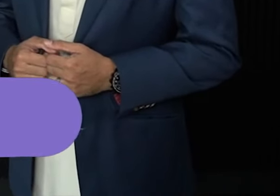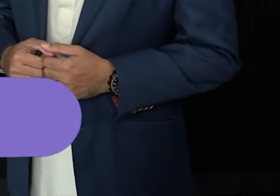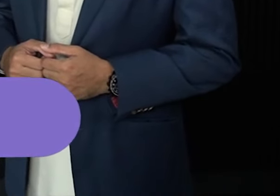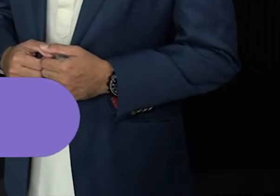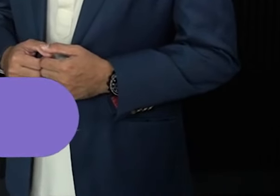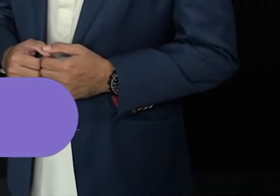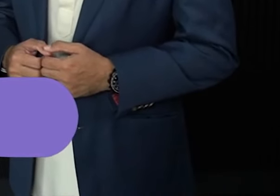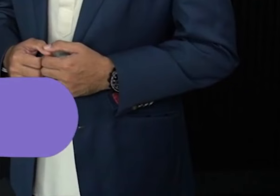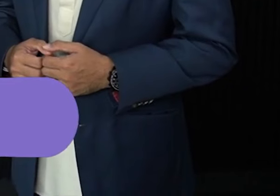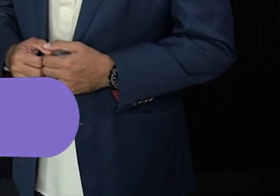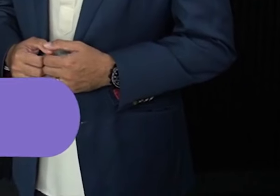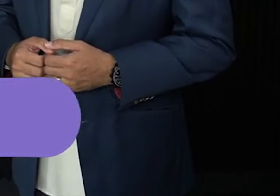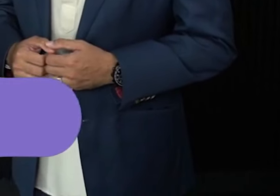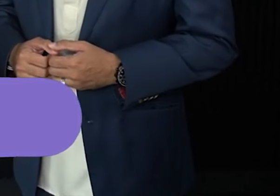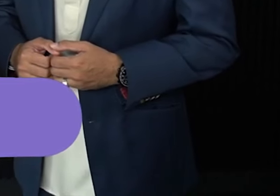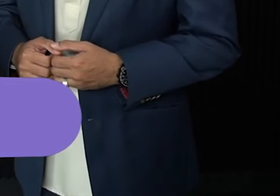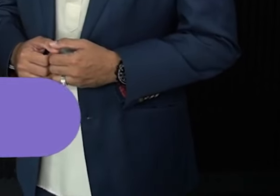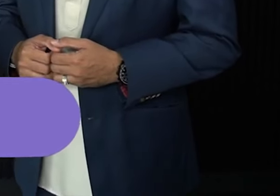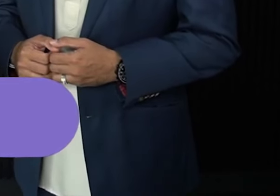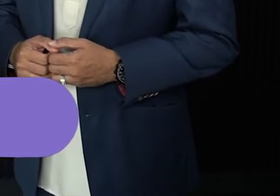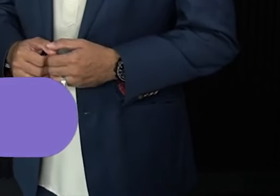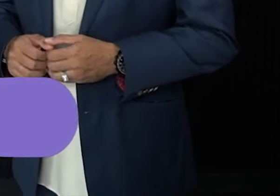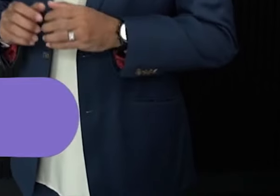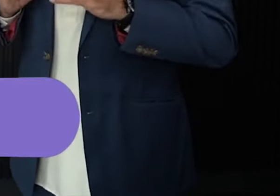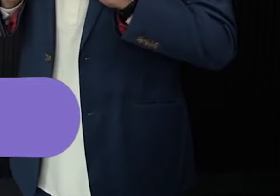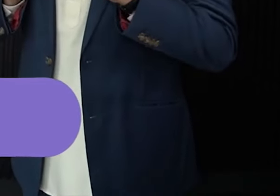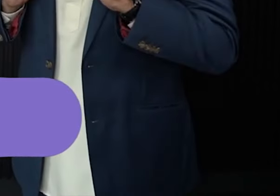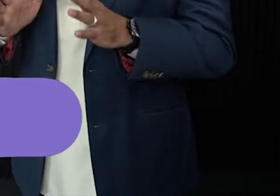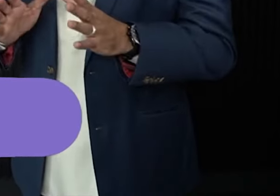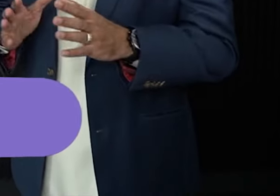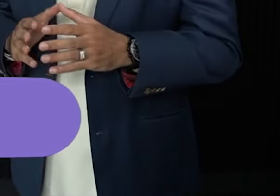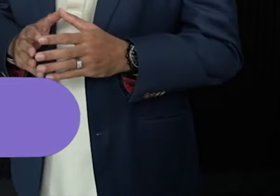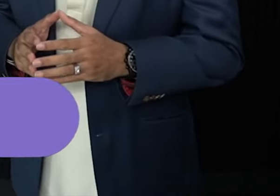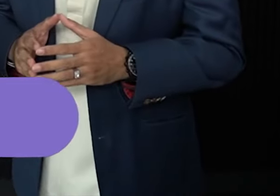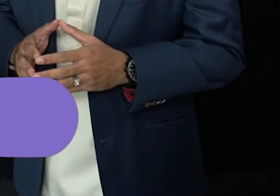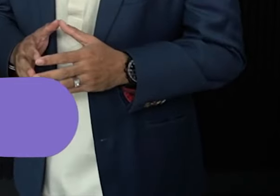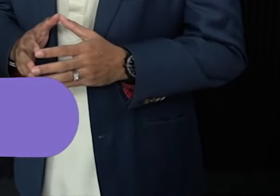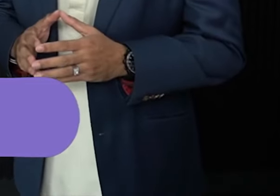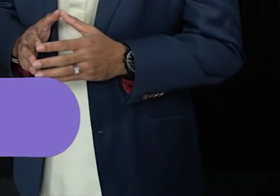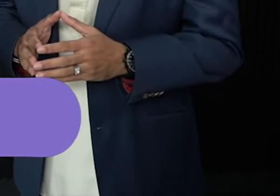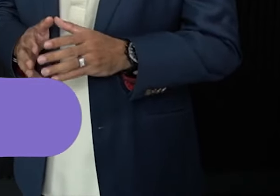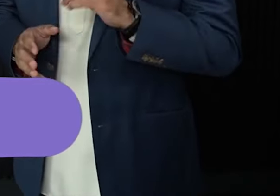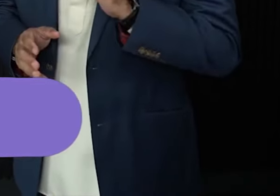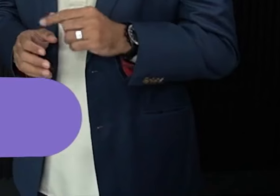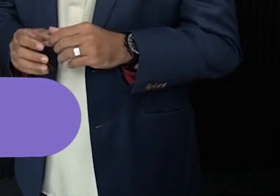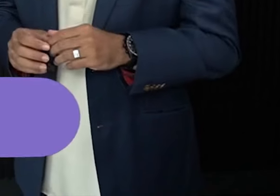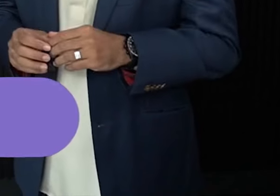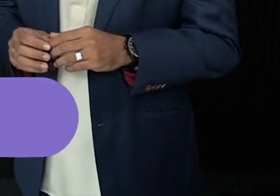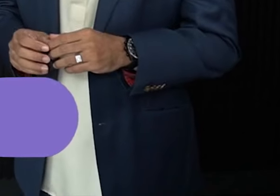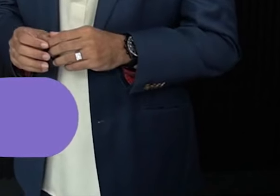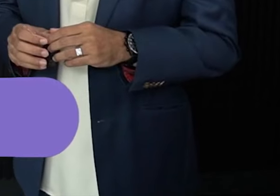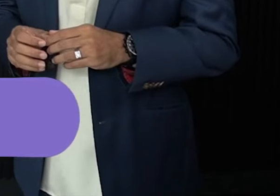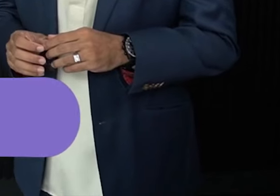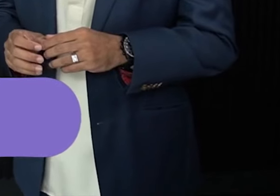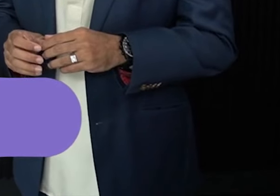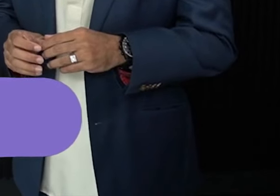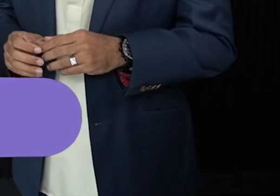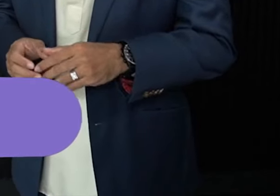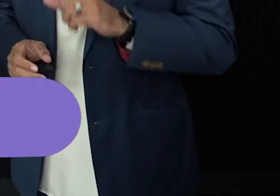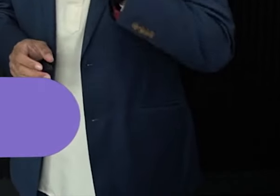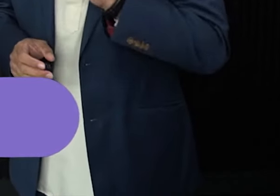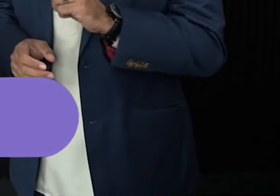Hayati isi kandungan Al-Quran dalam My Quran Time setiap hari jam 12.30 hari di TV9 dan